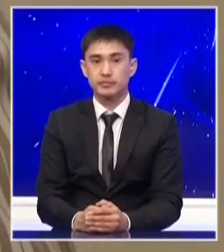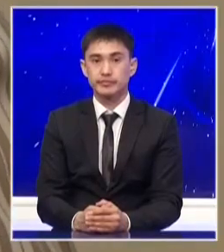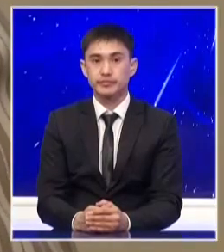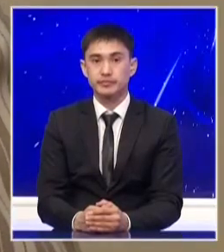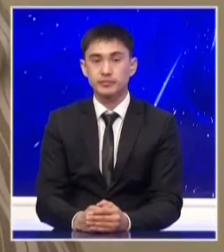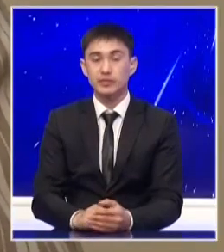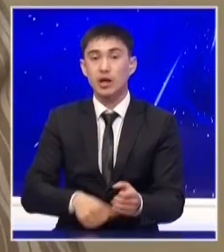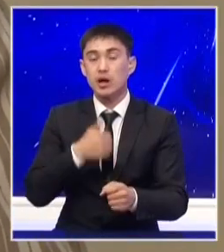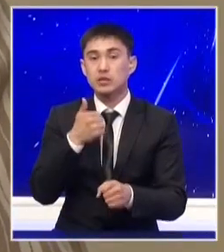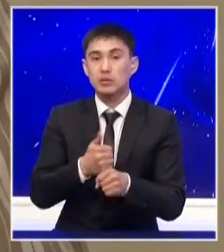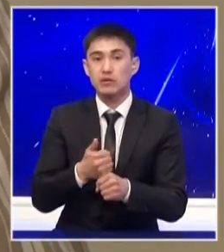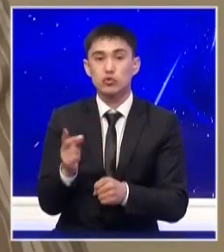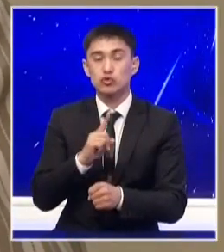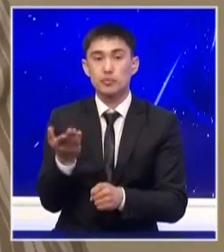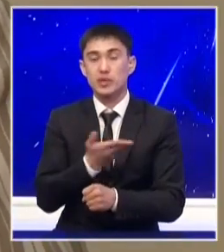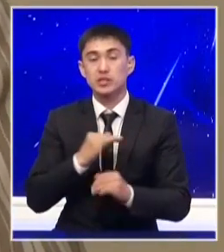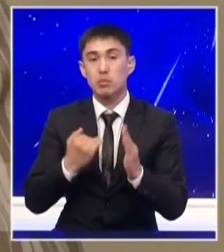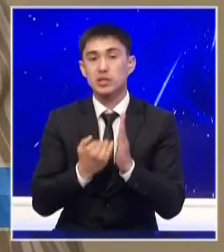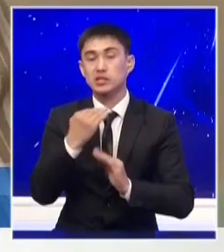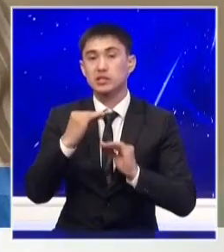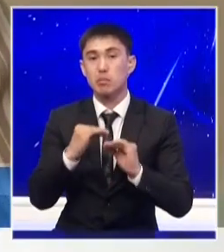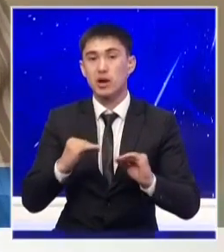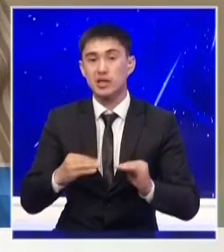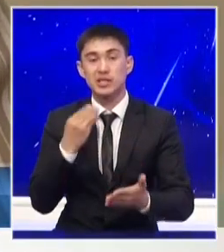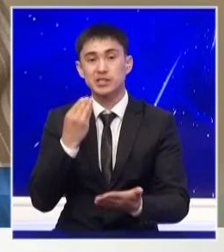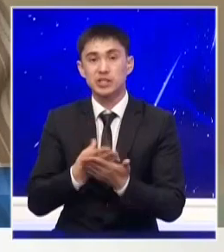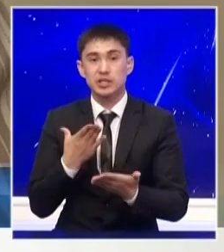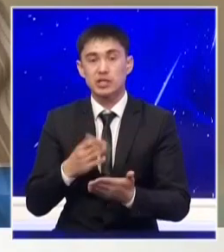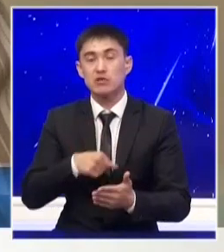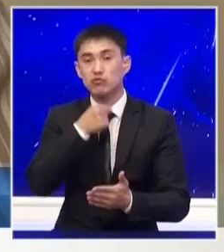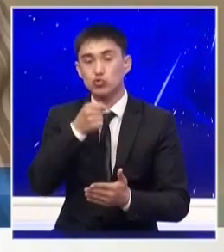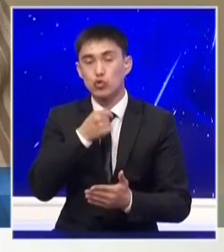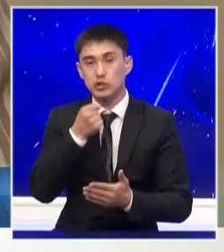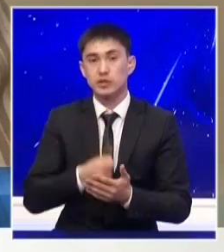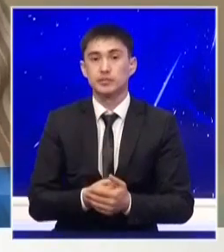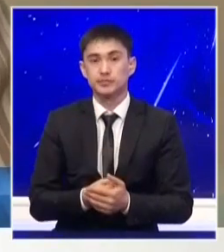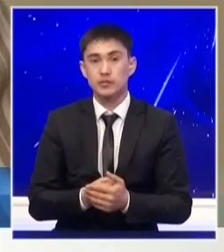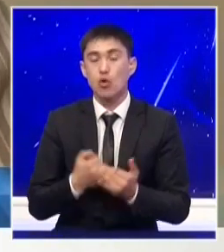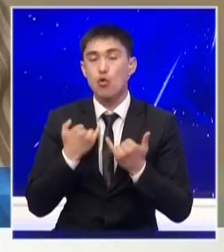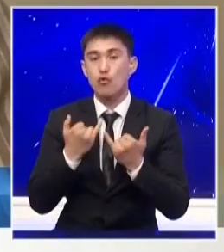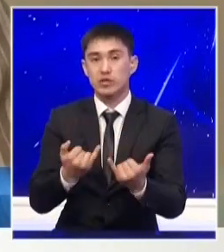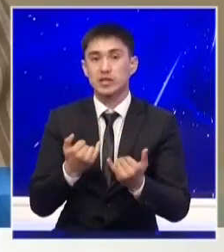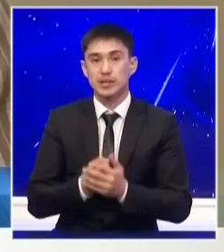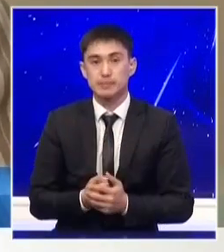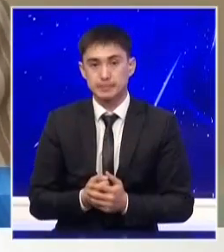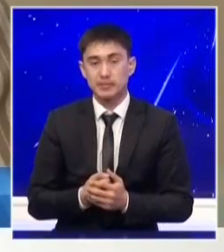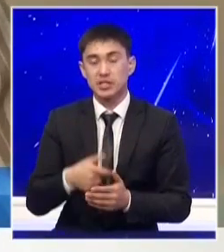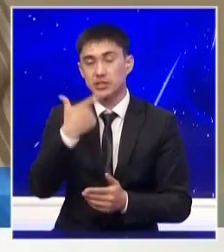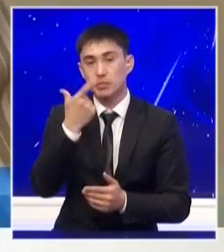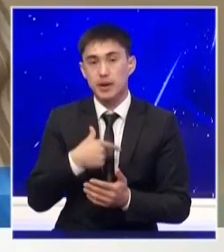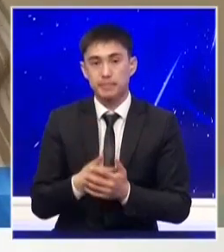Самое главное, чтобы наше подрастающее поколение ценили взрослых, уважали